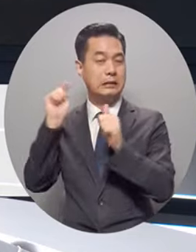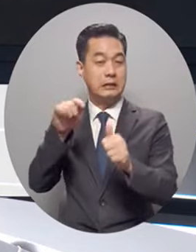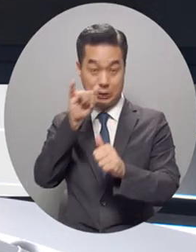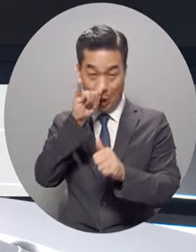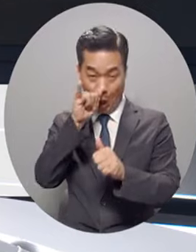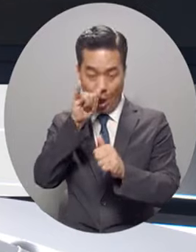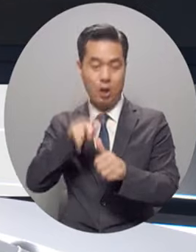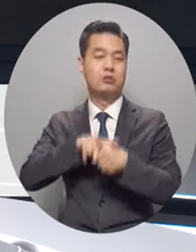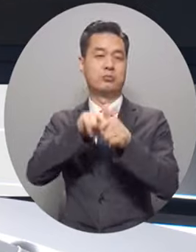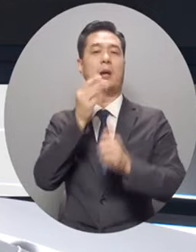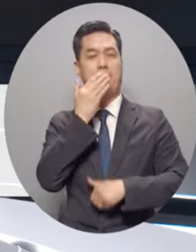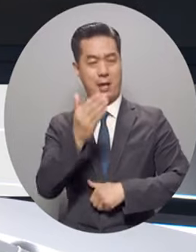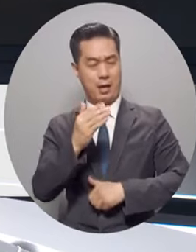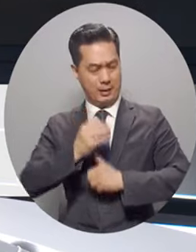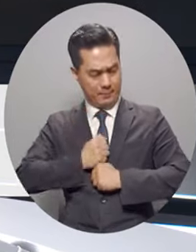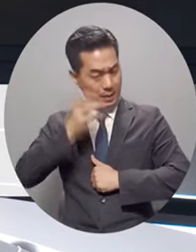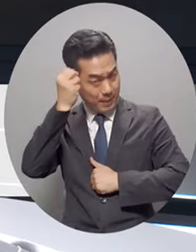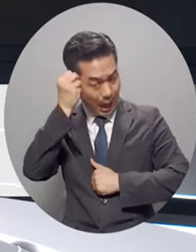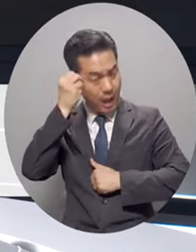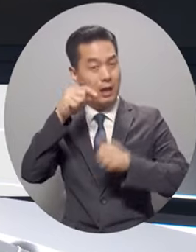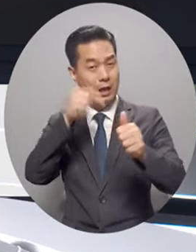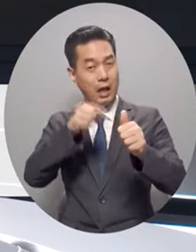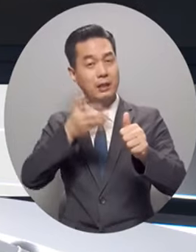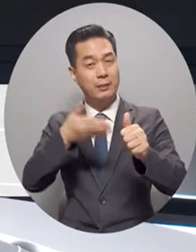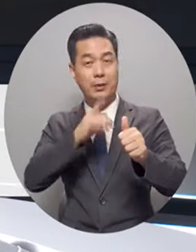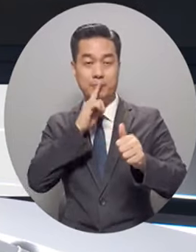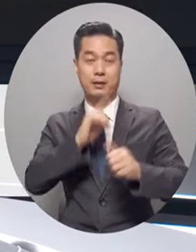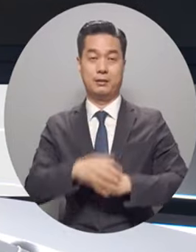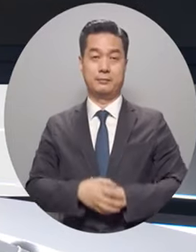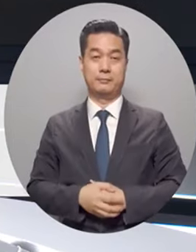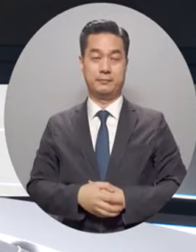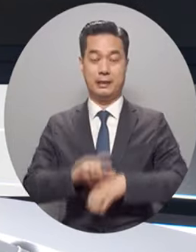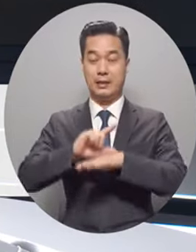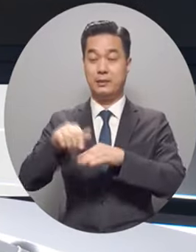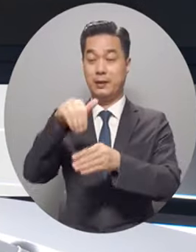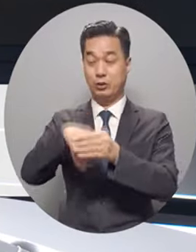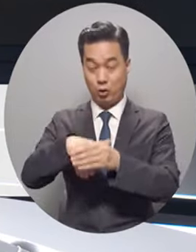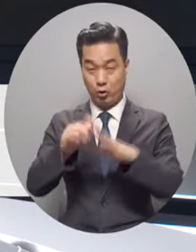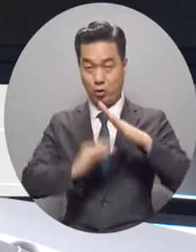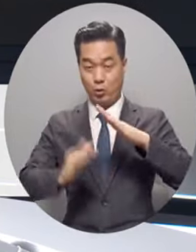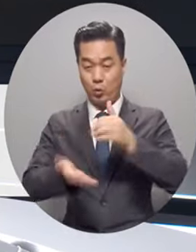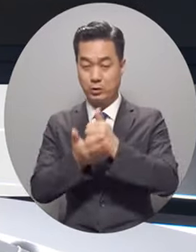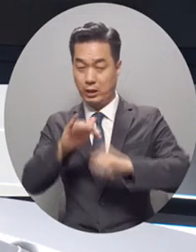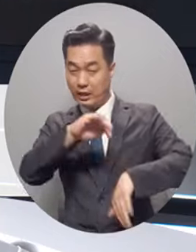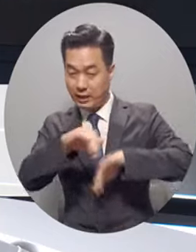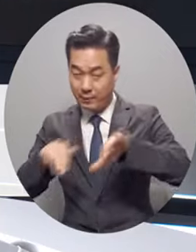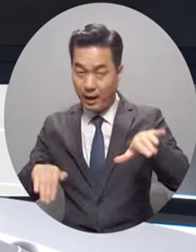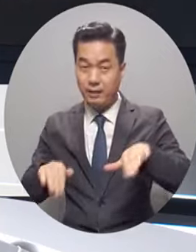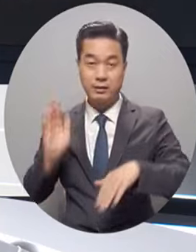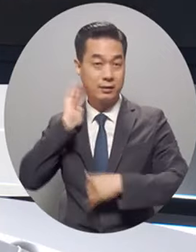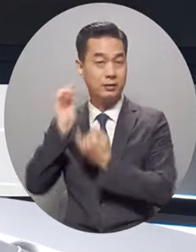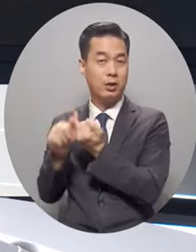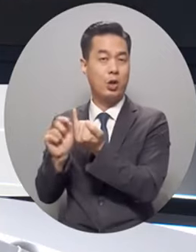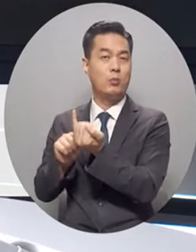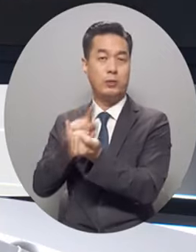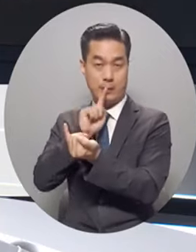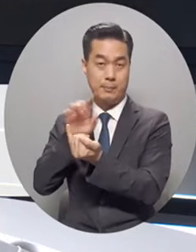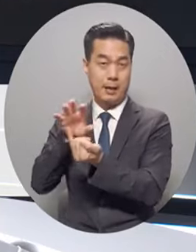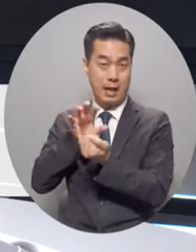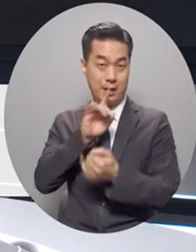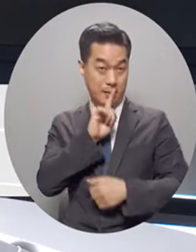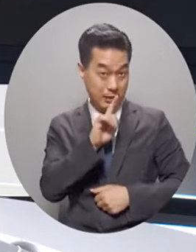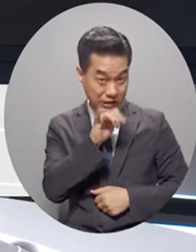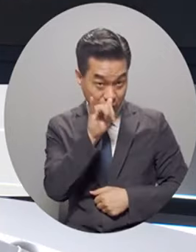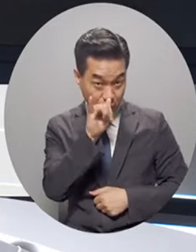걸 명심하라고 당부하는 내용입니다. 지방선거 공천에 개입한 듯 김 여사를 언급하는 부분도 있는데요. 하지만